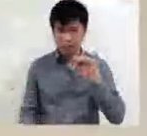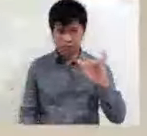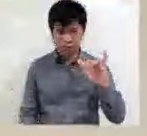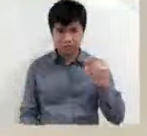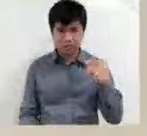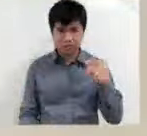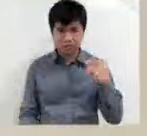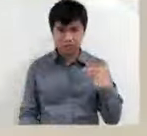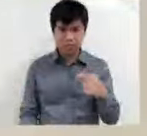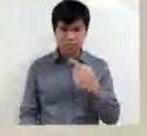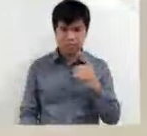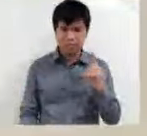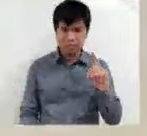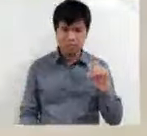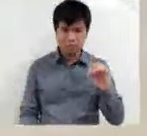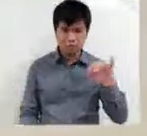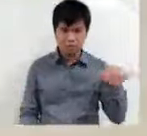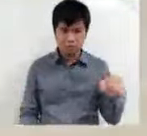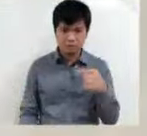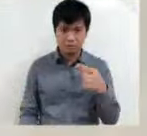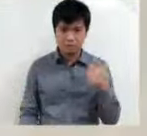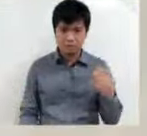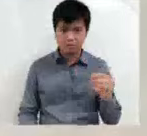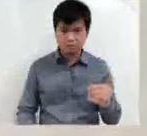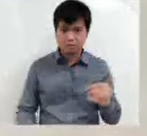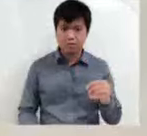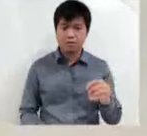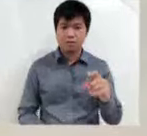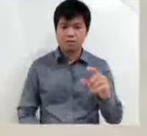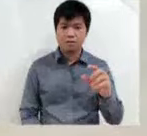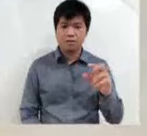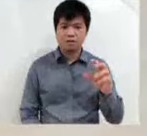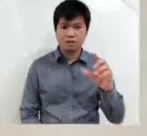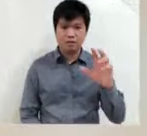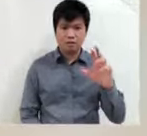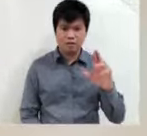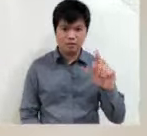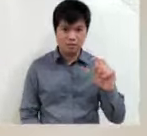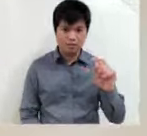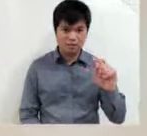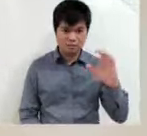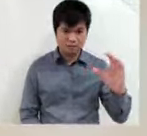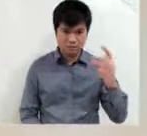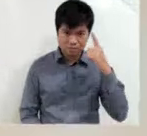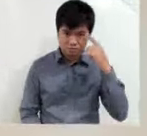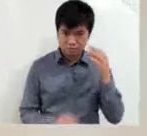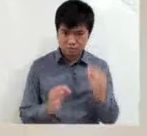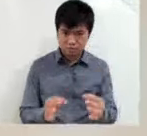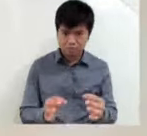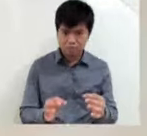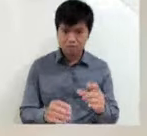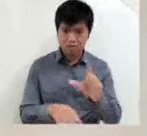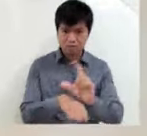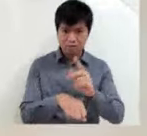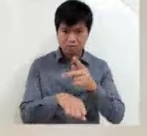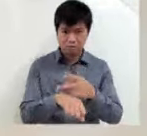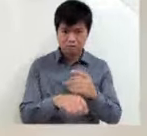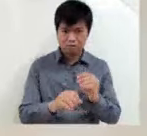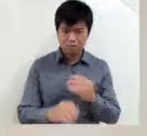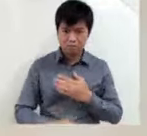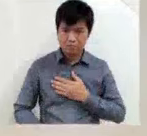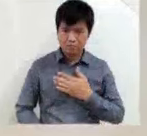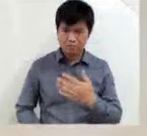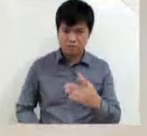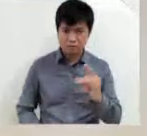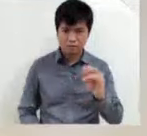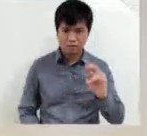Justice, inilabas ng Las Piñas Regional Trial Court ang desisyon matapos umamin si Denver Mayores na kasabwat